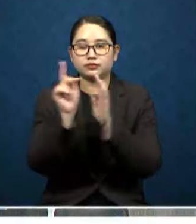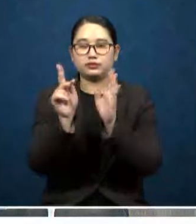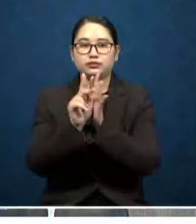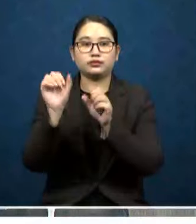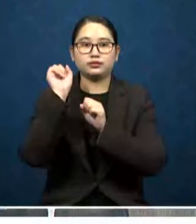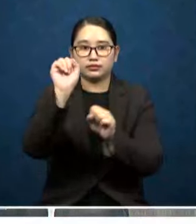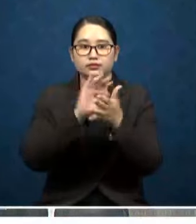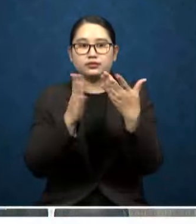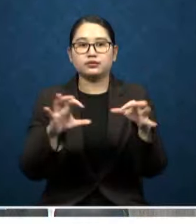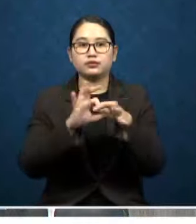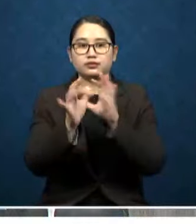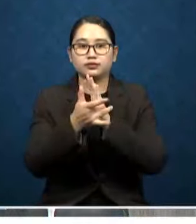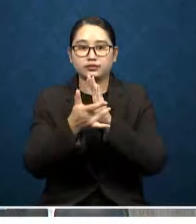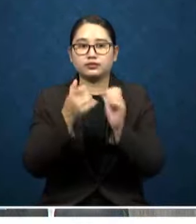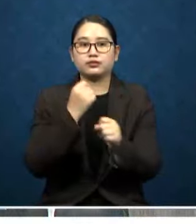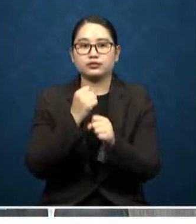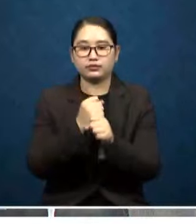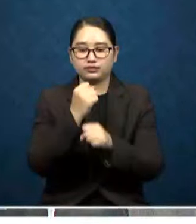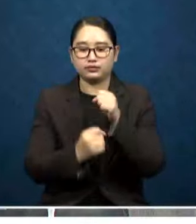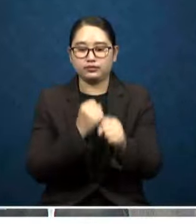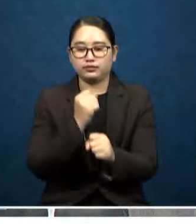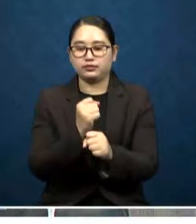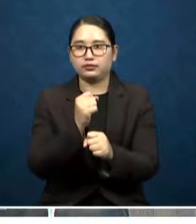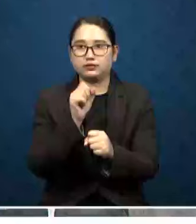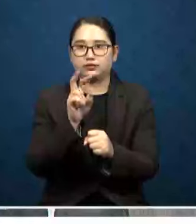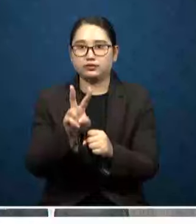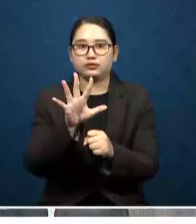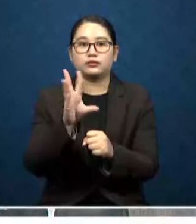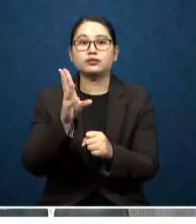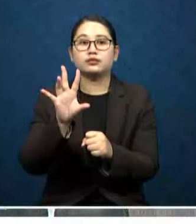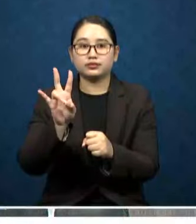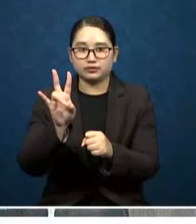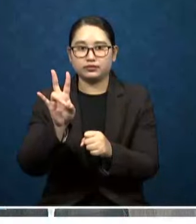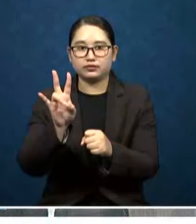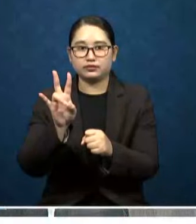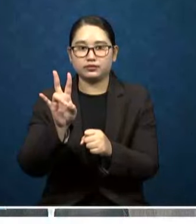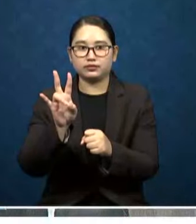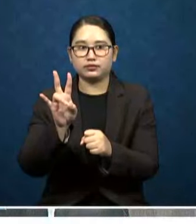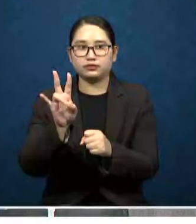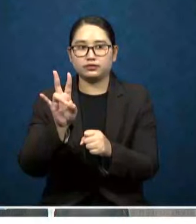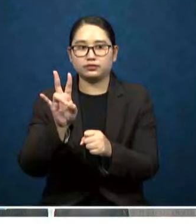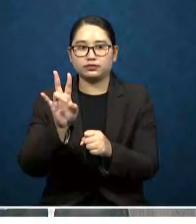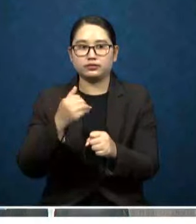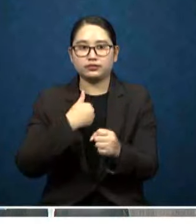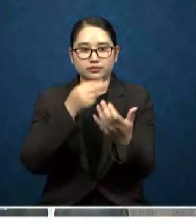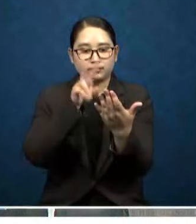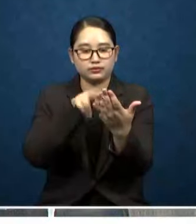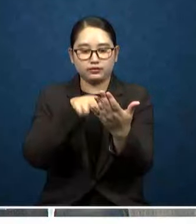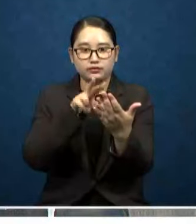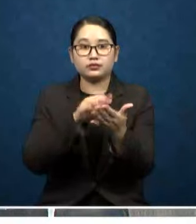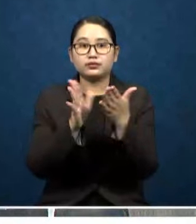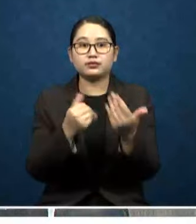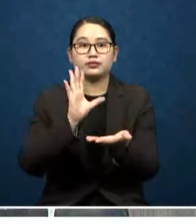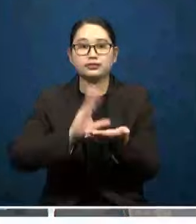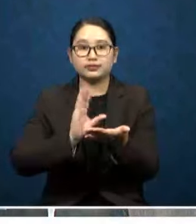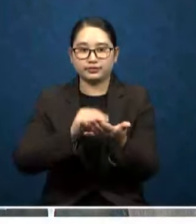มาถึงเรื่องเทคโนโลยี 2ปี 2 167เนี่ยผมอ่านตัวเลขอ่านข้อ